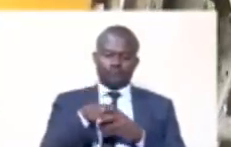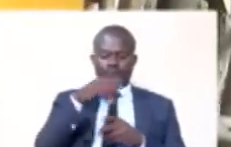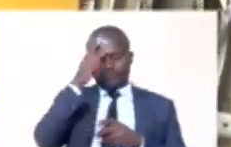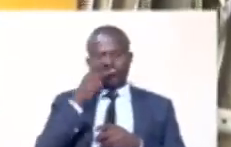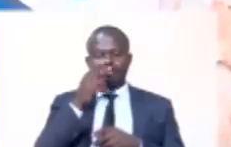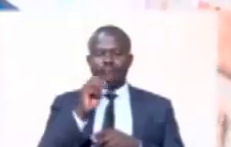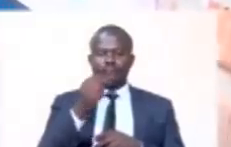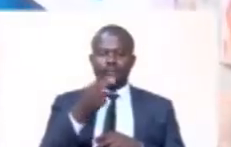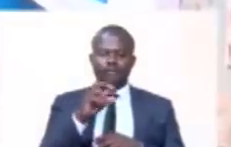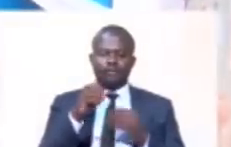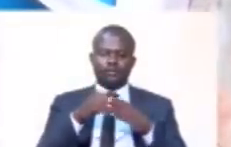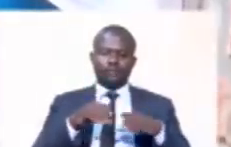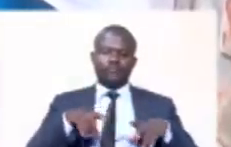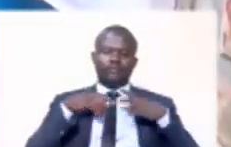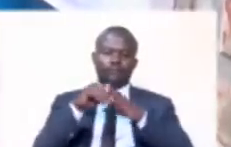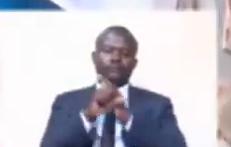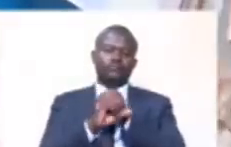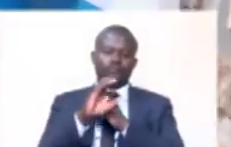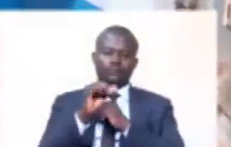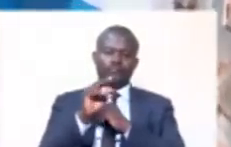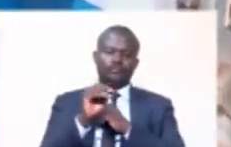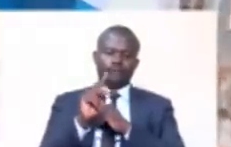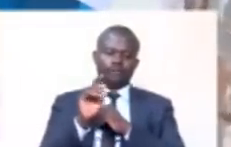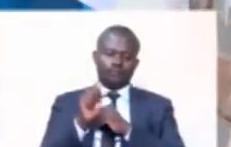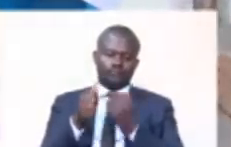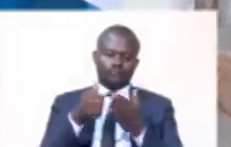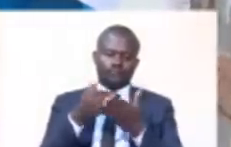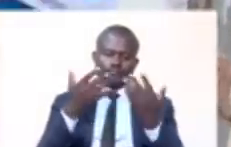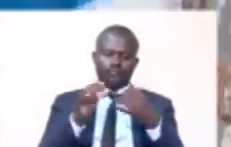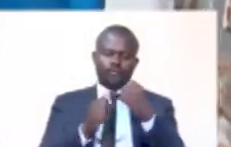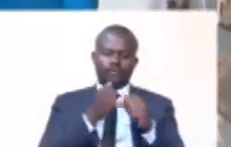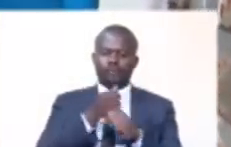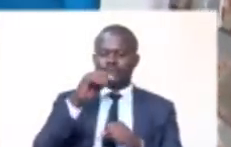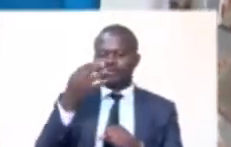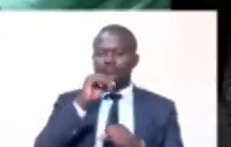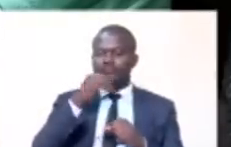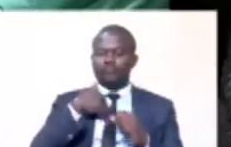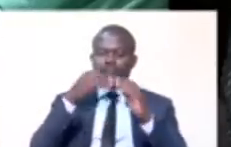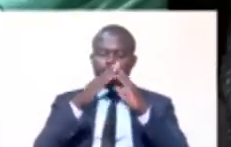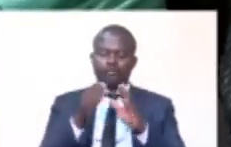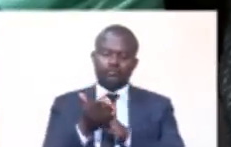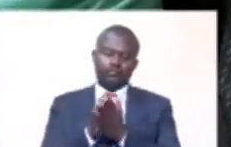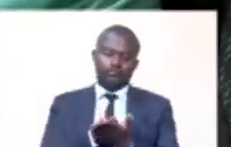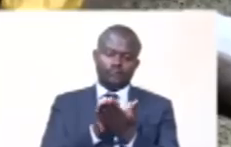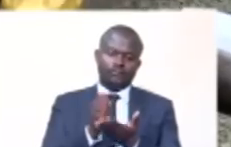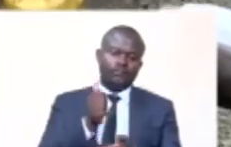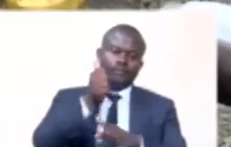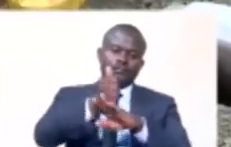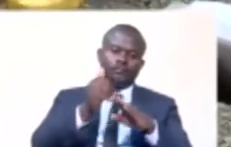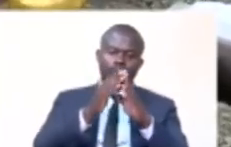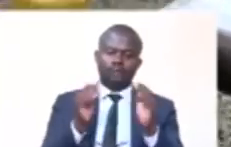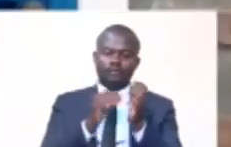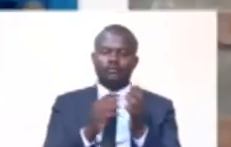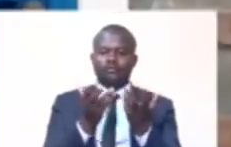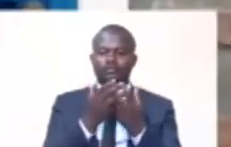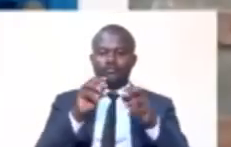w'Amahoro Angelique utuye mu murenge wa Cyanika mu kagari ka Gisovu wari umaze imyaka inatagira icumbi yashyirijwe inzu yo kubamo kandi